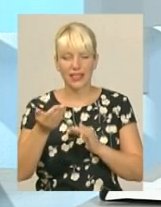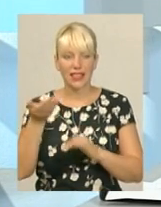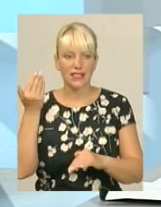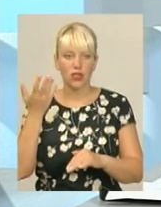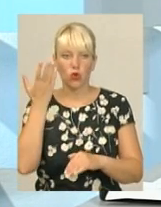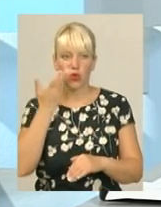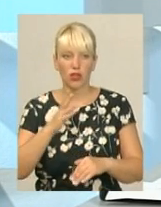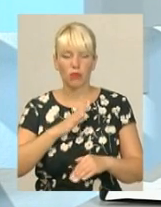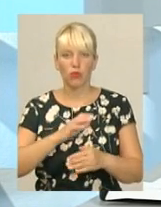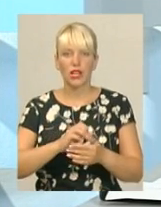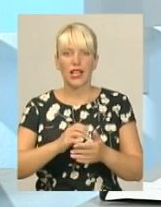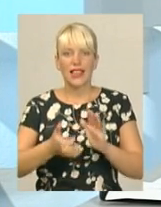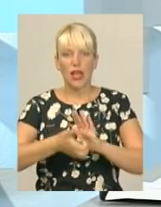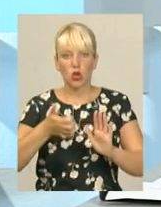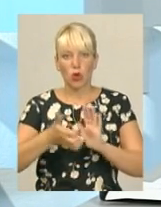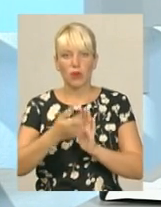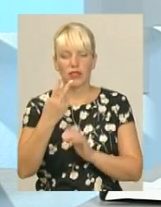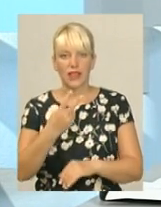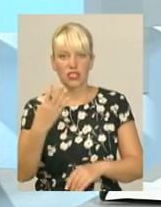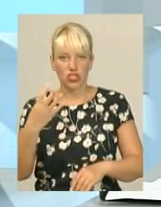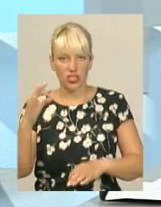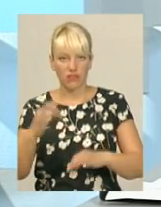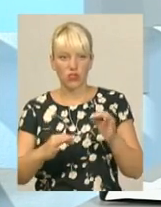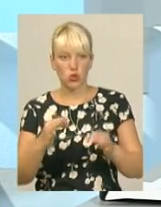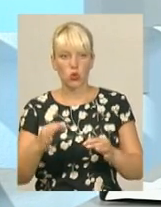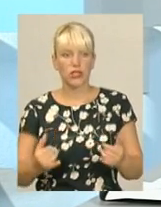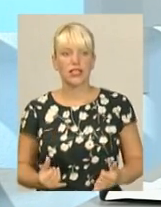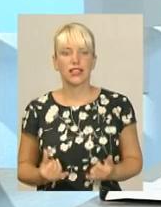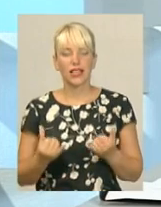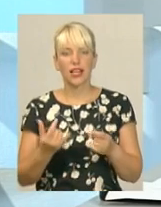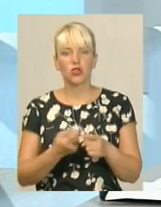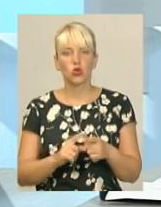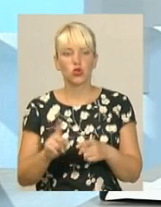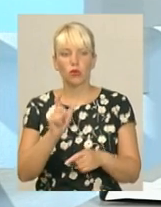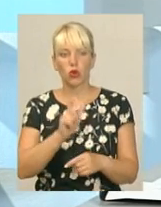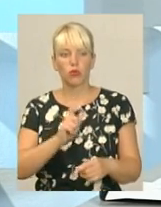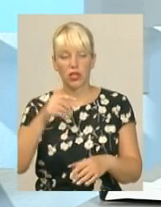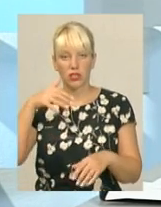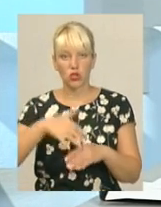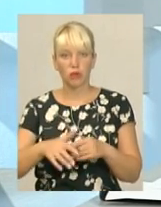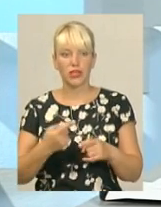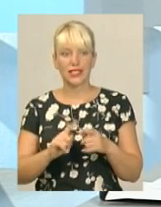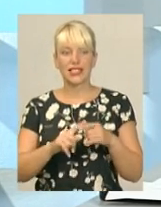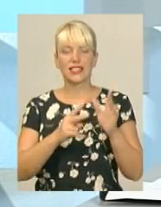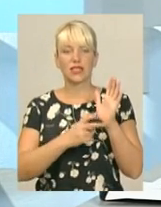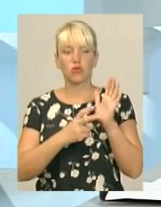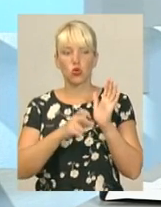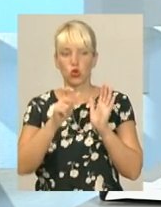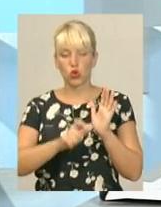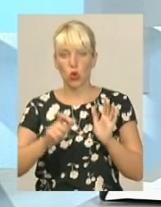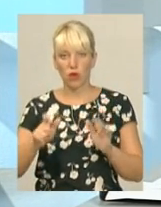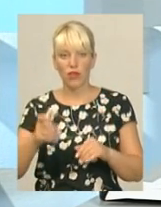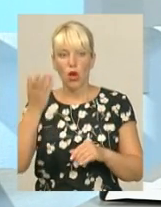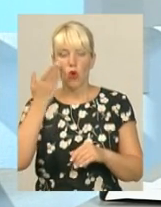некомплект. Некомплект складав 24% для того, щоб громадяни розуміли, це 700 чоловік, коли